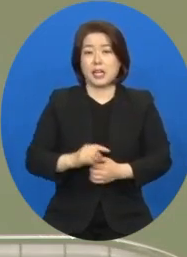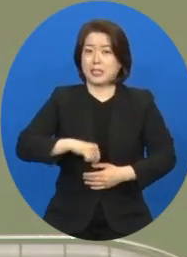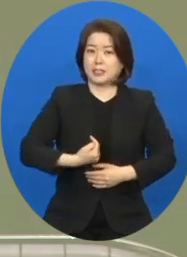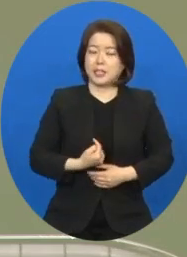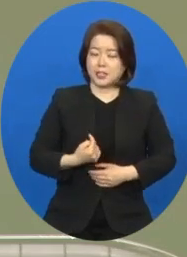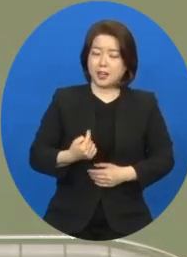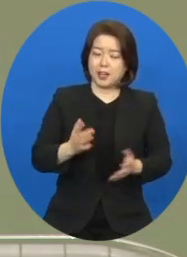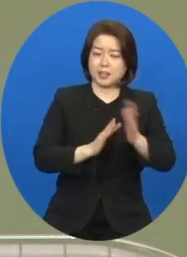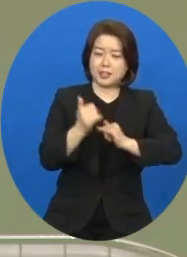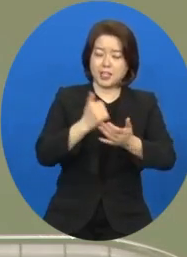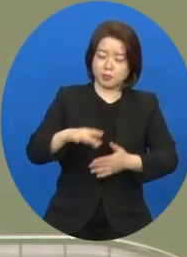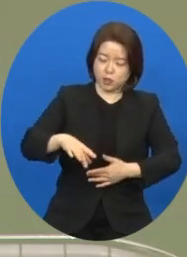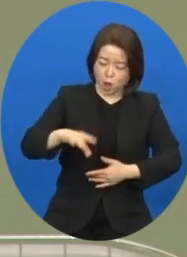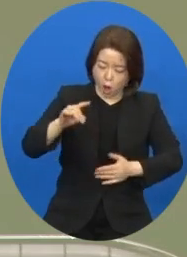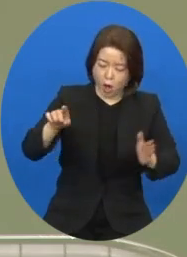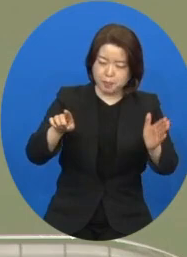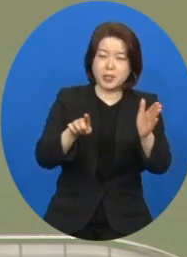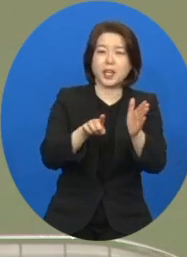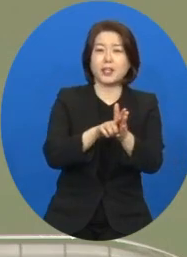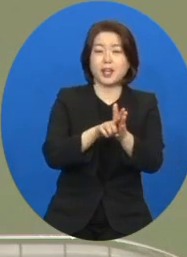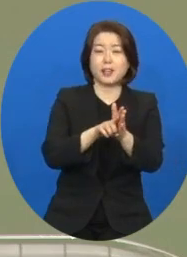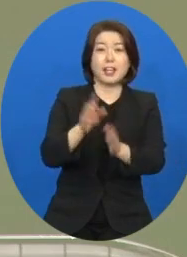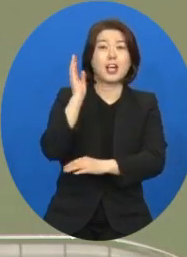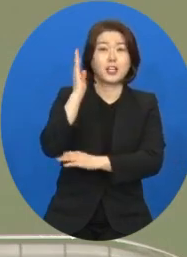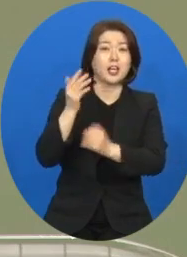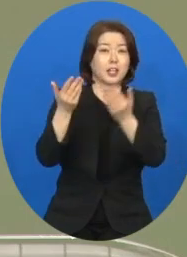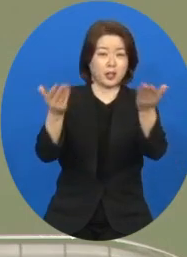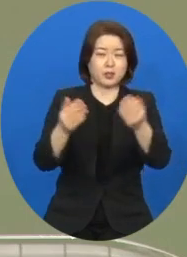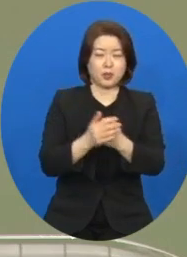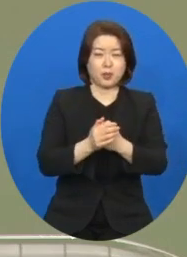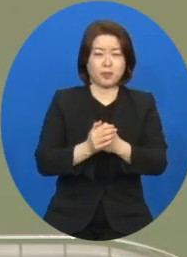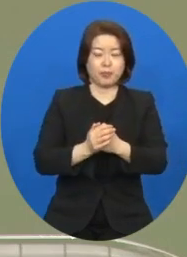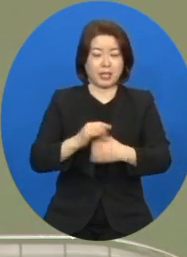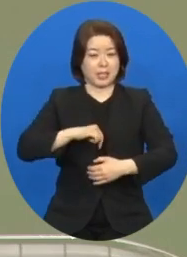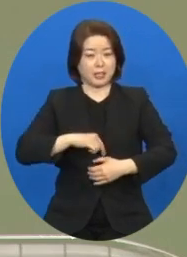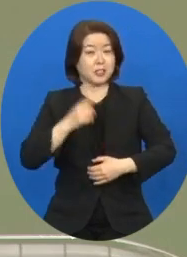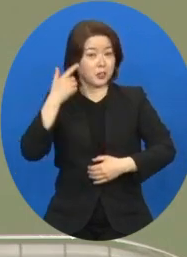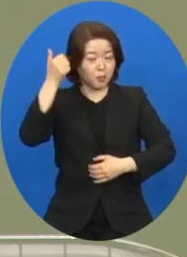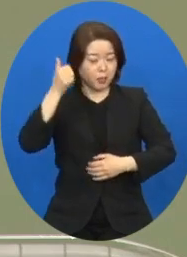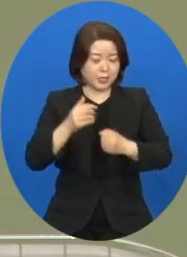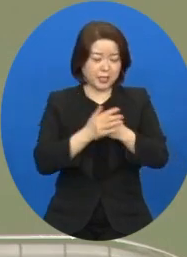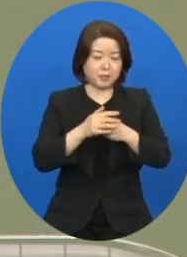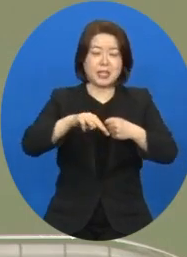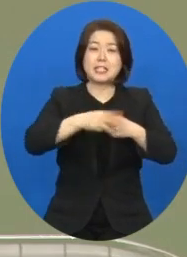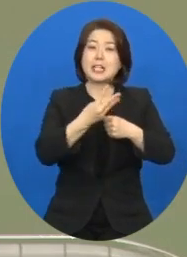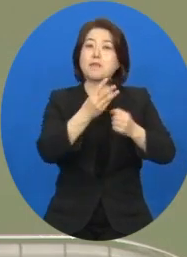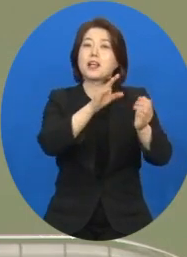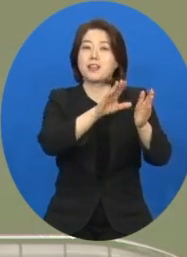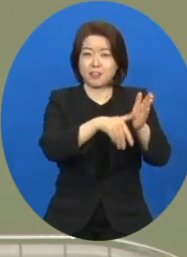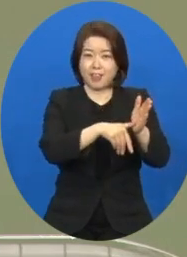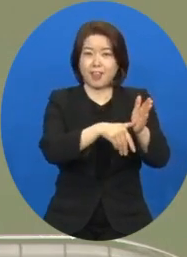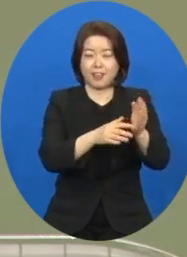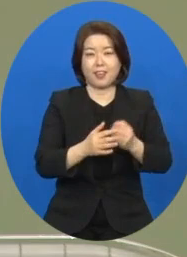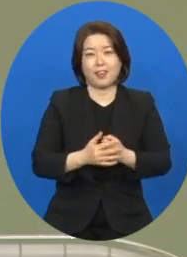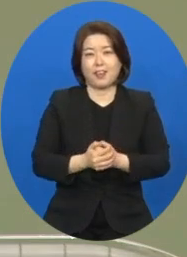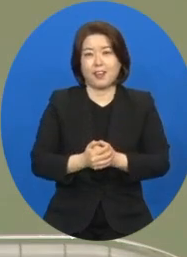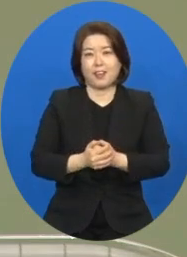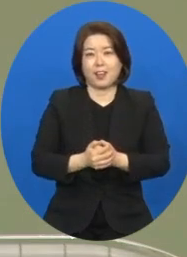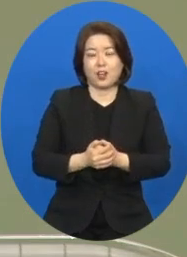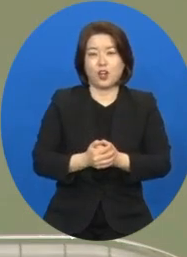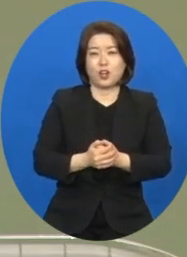예수님을 처음 믿게 된 때 이야기를 하셨어요. 초등학교 3학년 때랍니다. 초등학교 3학년 아이가